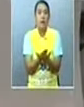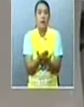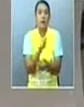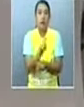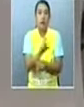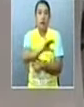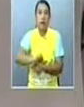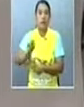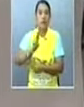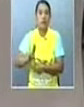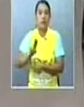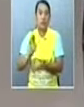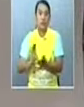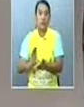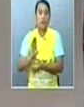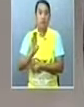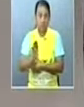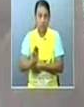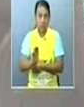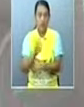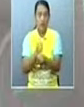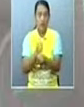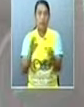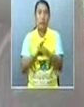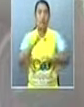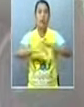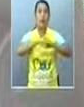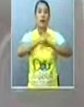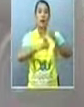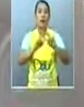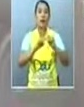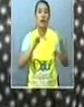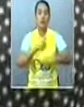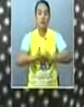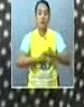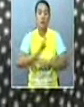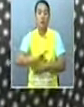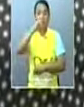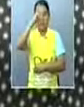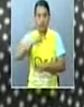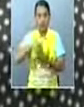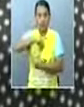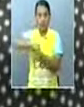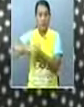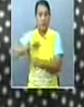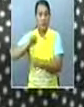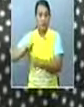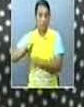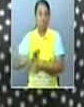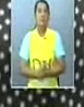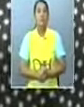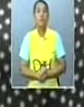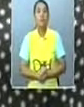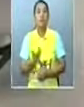มาใช้ในการลงทุนแล้วก็สร้างการเติบโตให้กับทิศทางของตลาดไทยหรือว่าเศรษฐกิจไทยแล้วก็มีการการันตีด้วยนะ